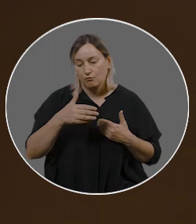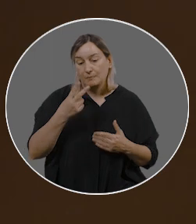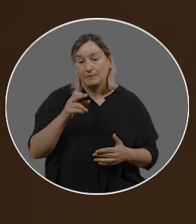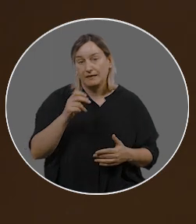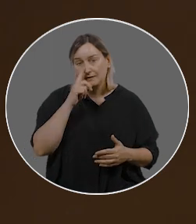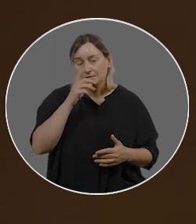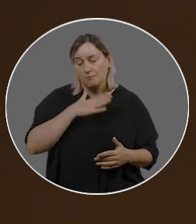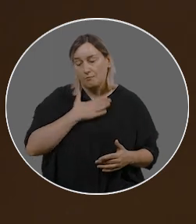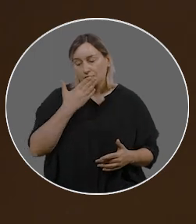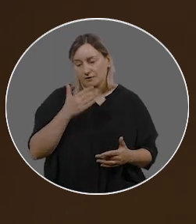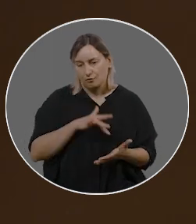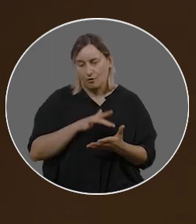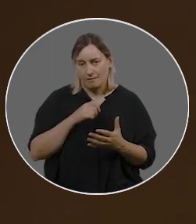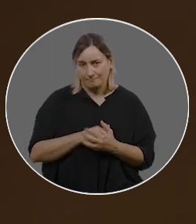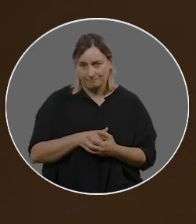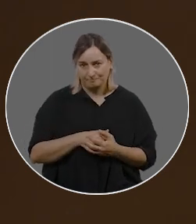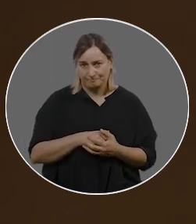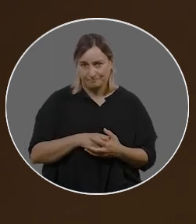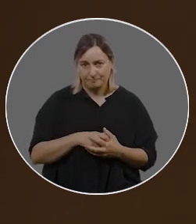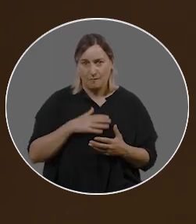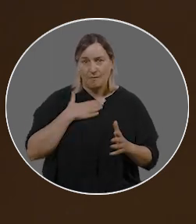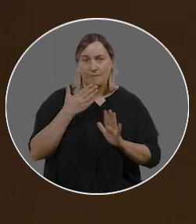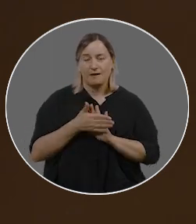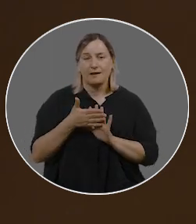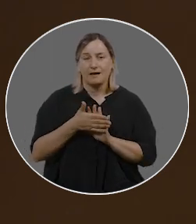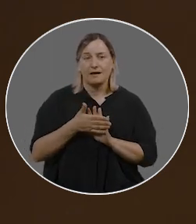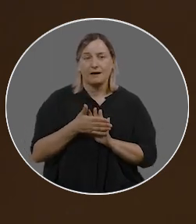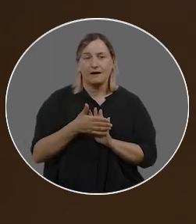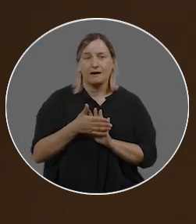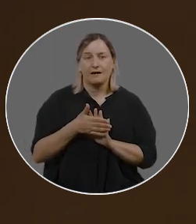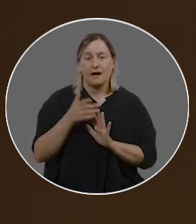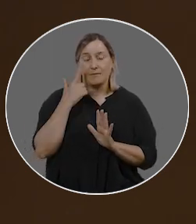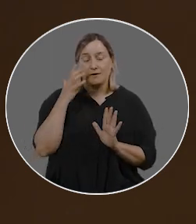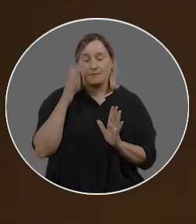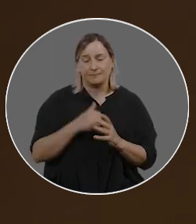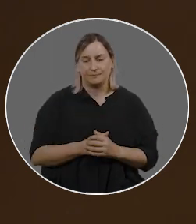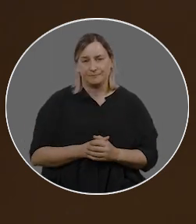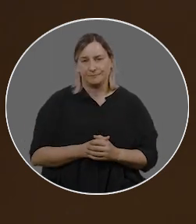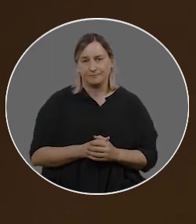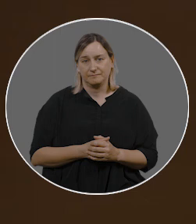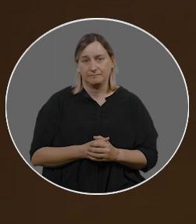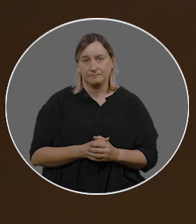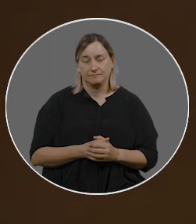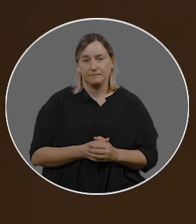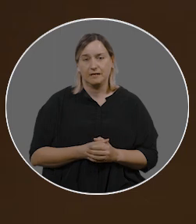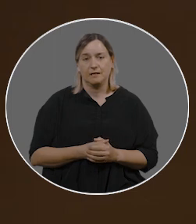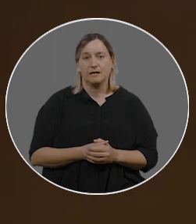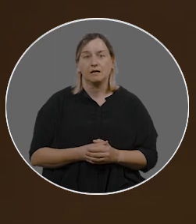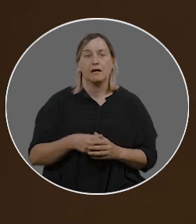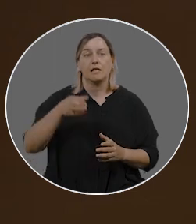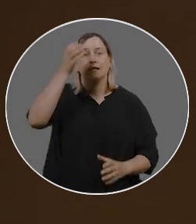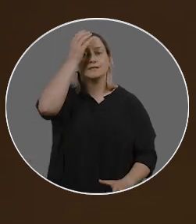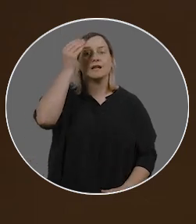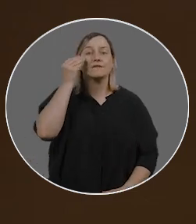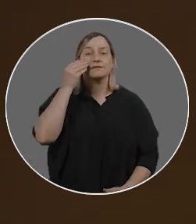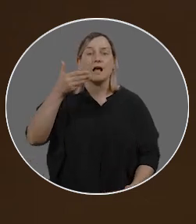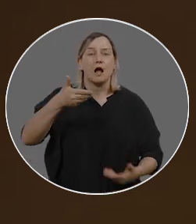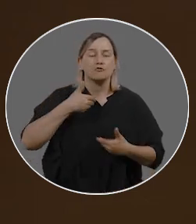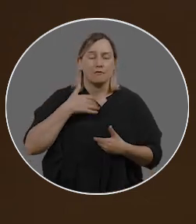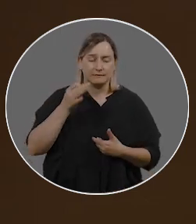anys potser en podem parlar que serà més proper. Però bueno, la intel·ligència artificial ajuda